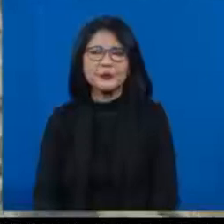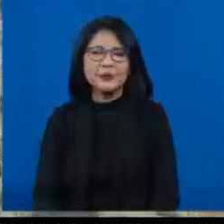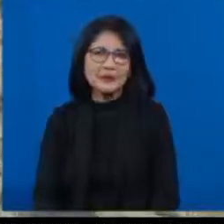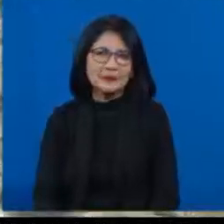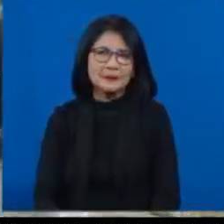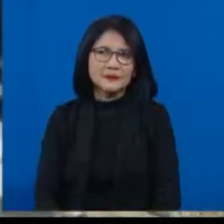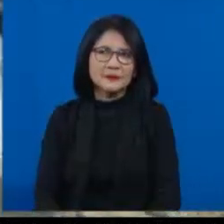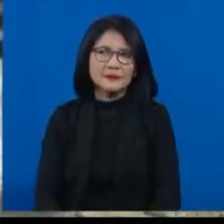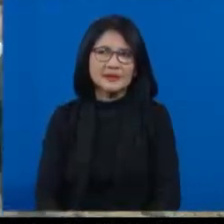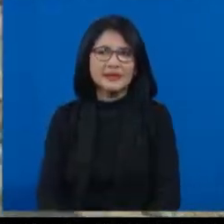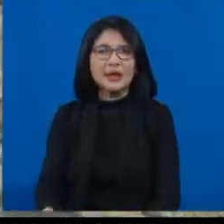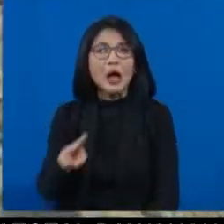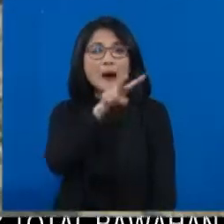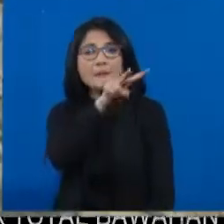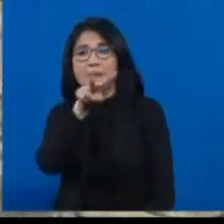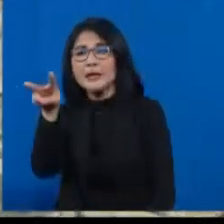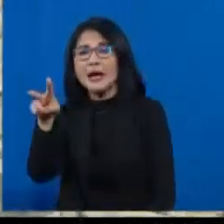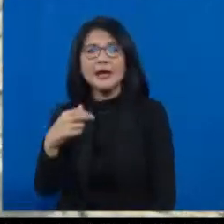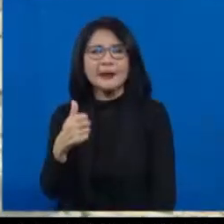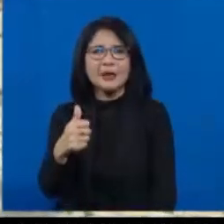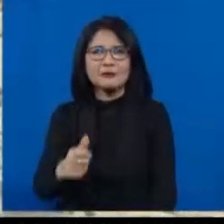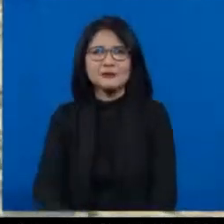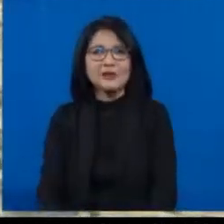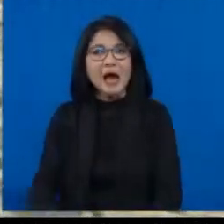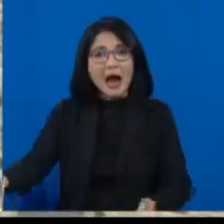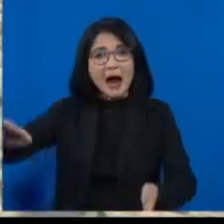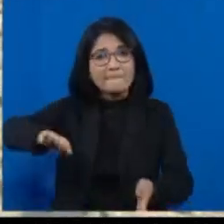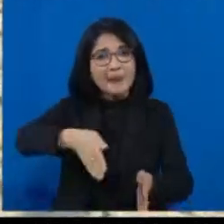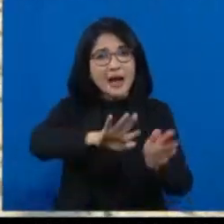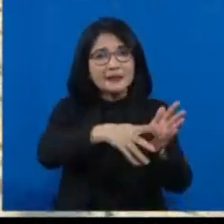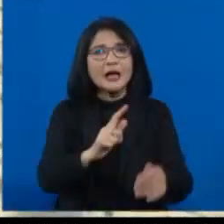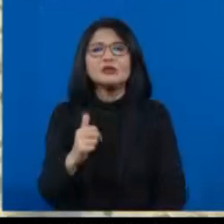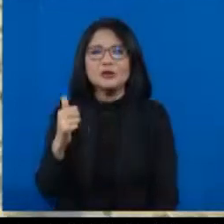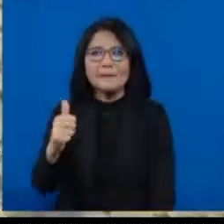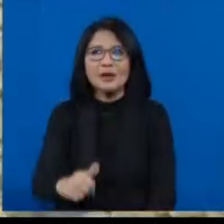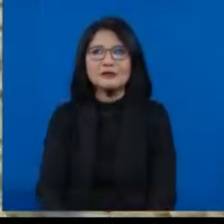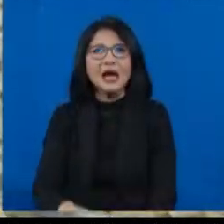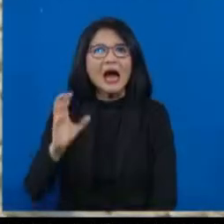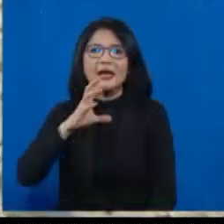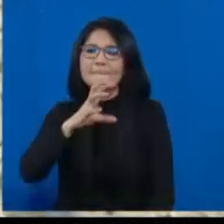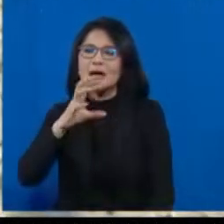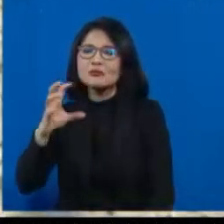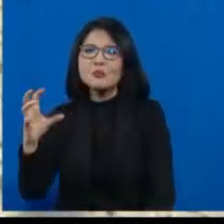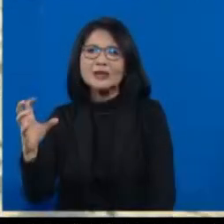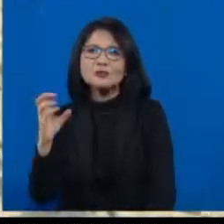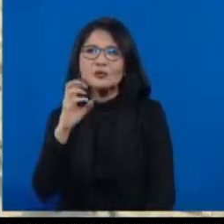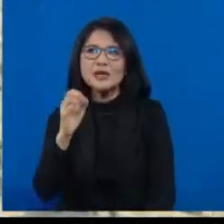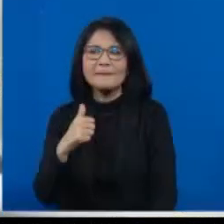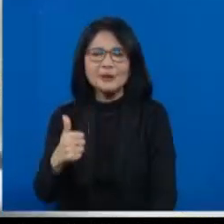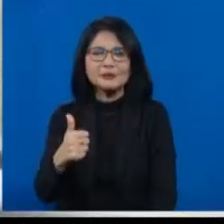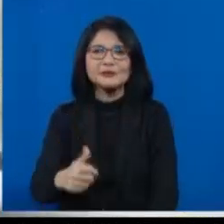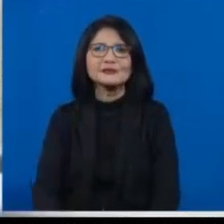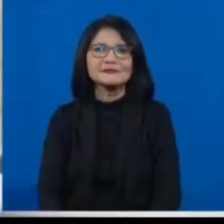juga pemandangannya di sini juga bagus. Terus pantai yang sebelah sana itu juga bagus. Ada batu-batunya, perjalanannya itu juga bagus,